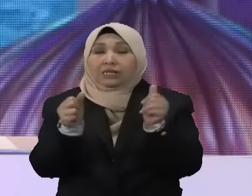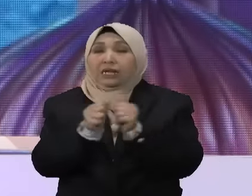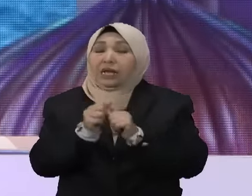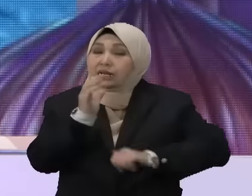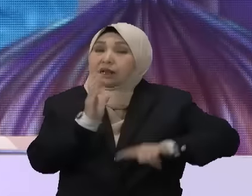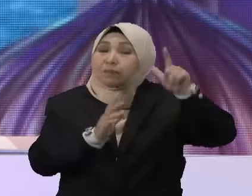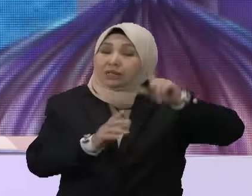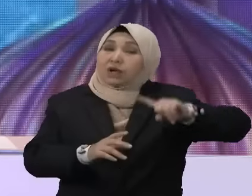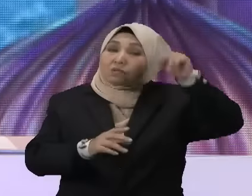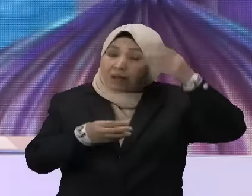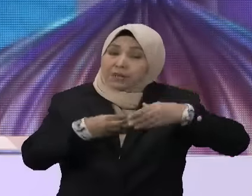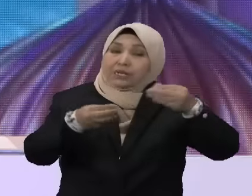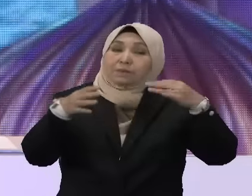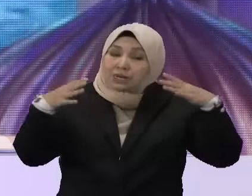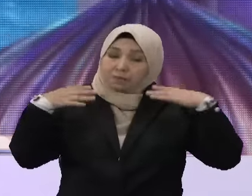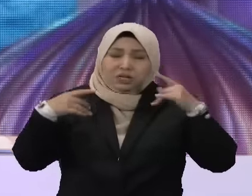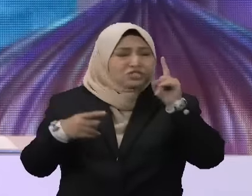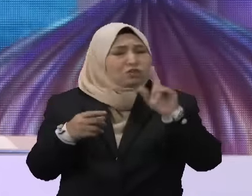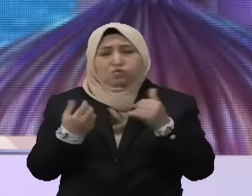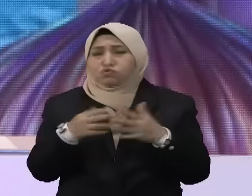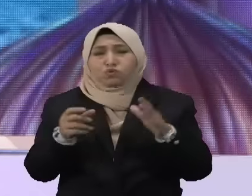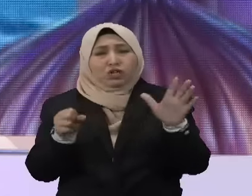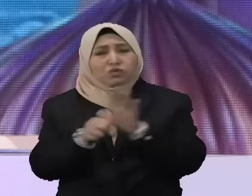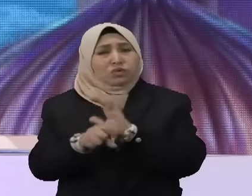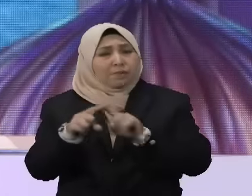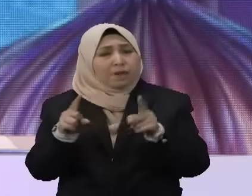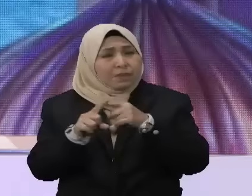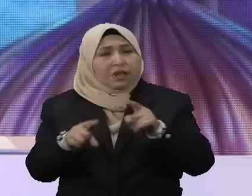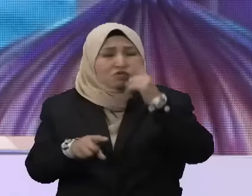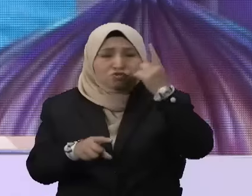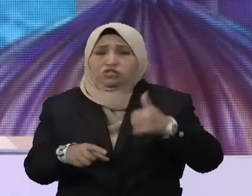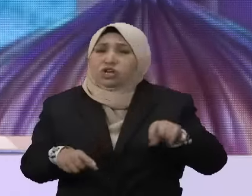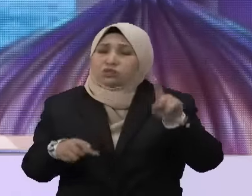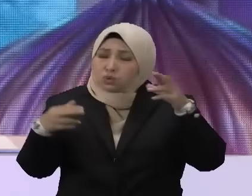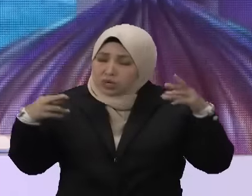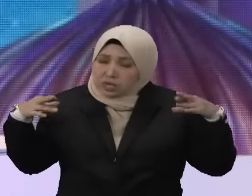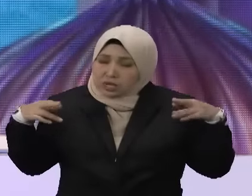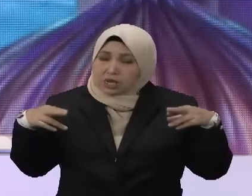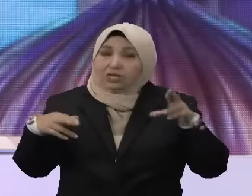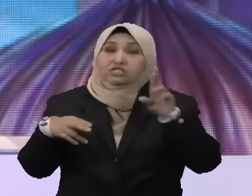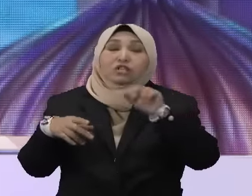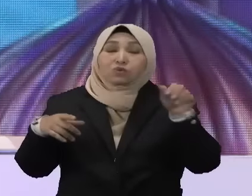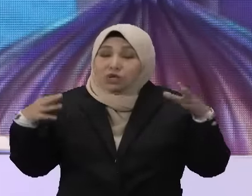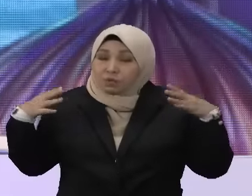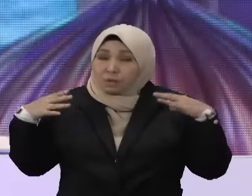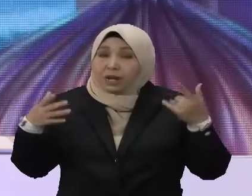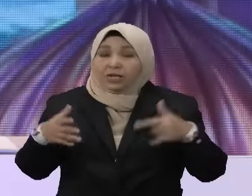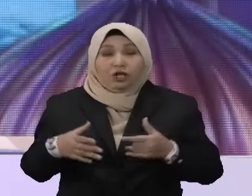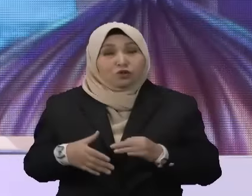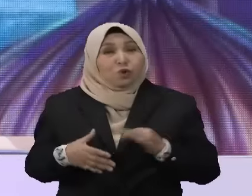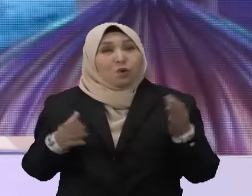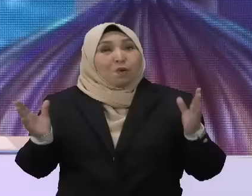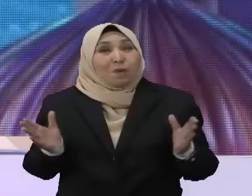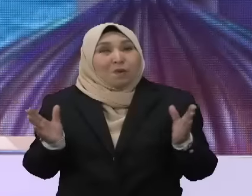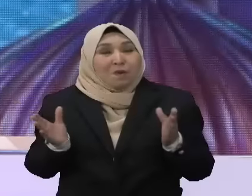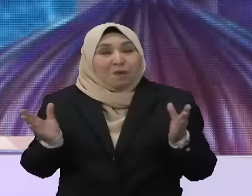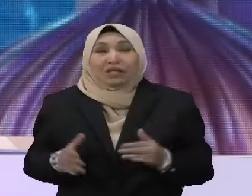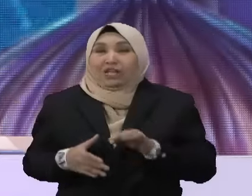kelebihan yang Allah berikan kepada malaikat, satu sudah cukup. Tapi bila Allah SWT sebut 1,000, itu menambahkan lagi semangat untuk mereka